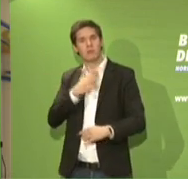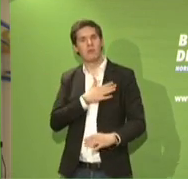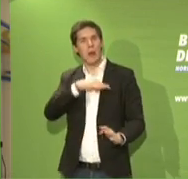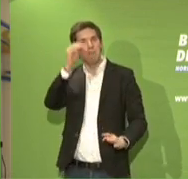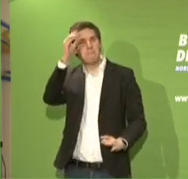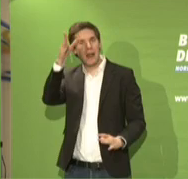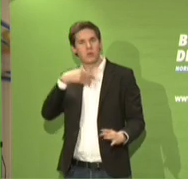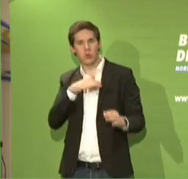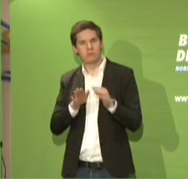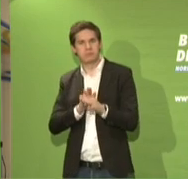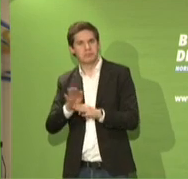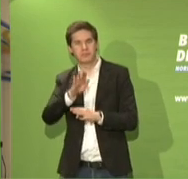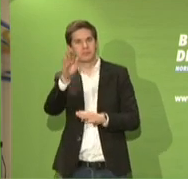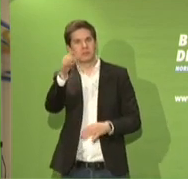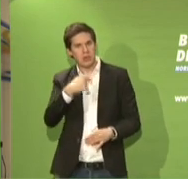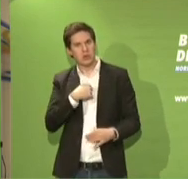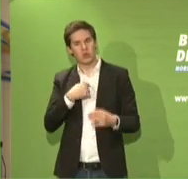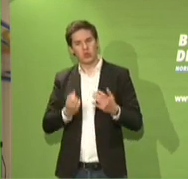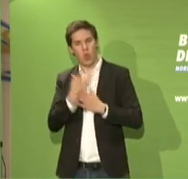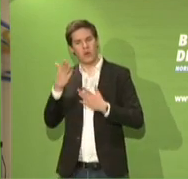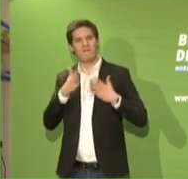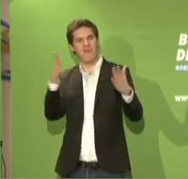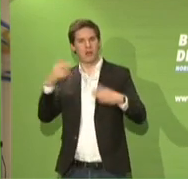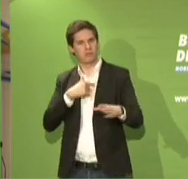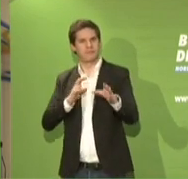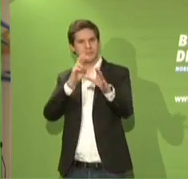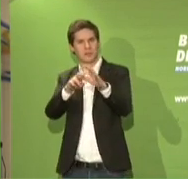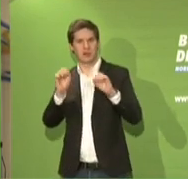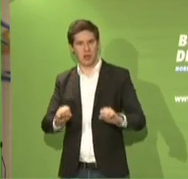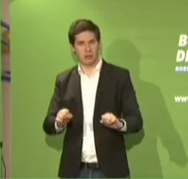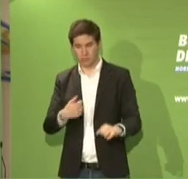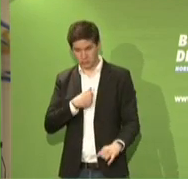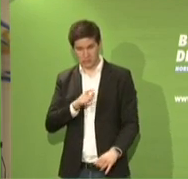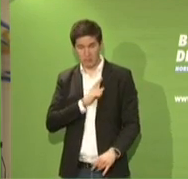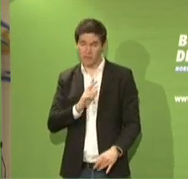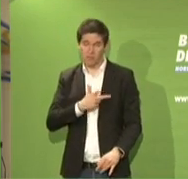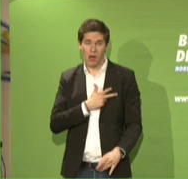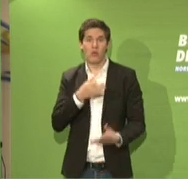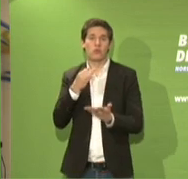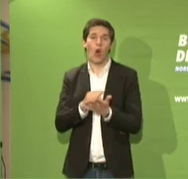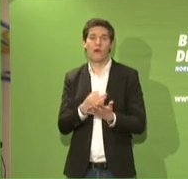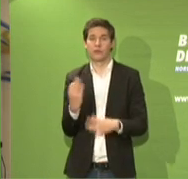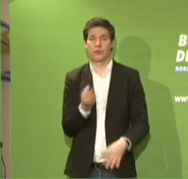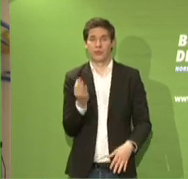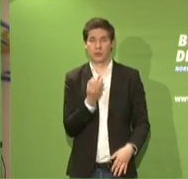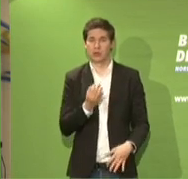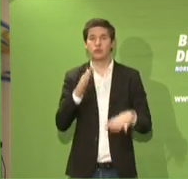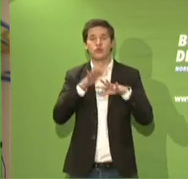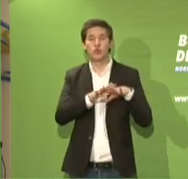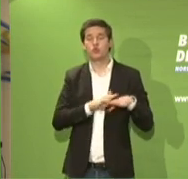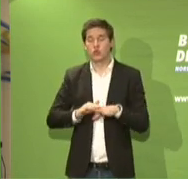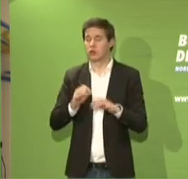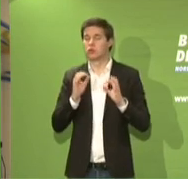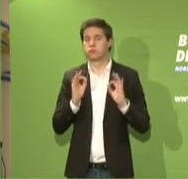Weg geebnet hat. Ich komme nämlich aus einem wirklich sehr kleinen Dorf in einer strukturschwachen Region.